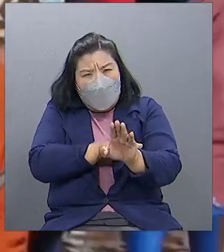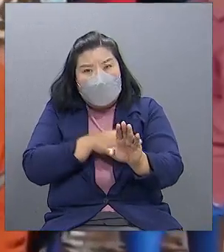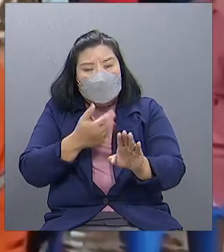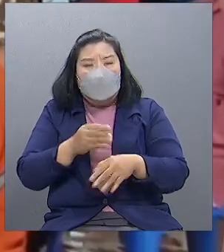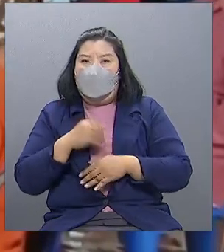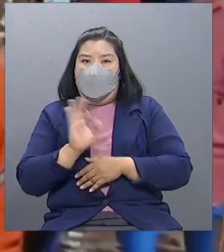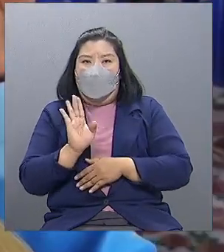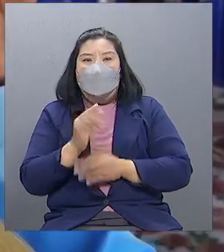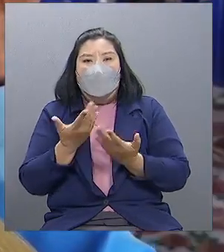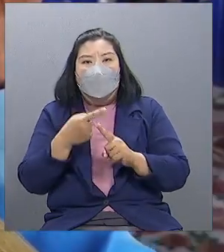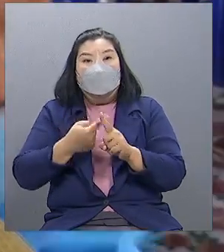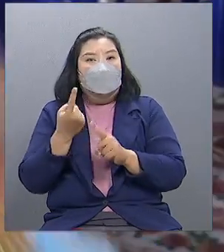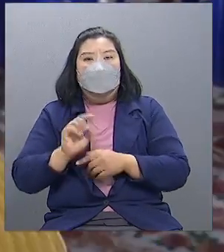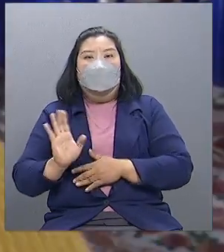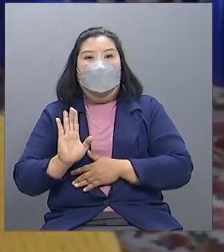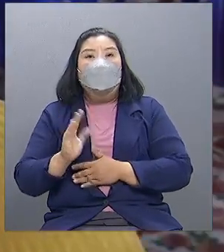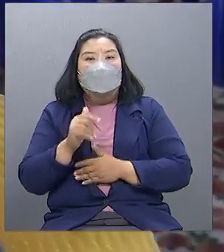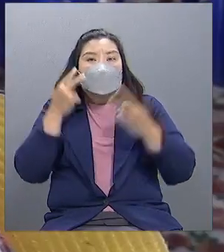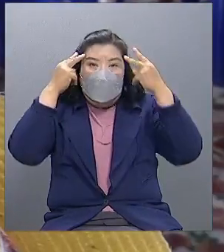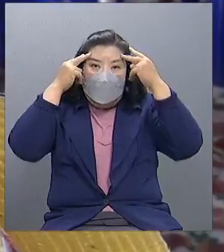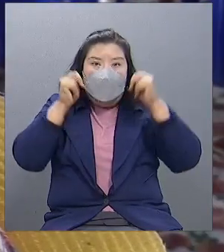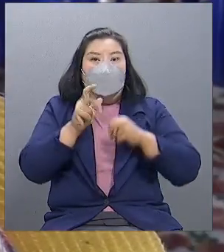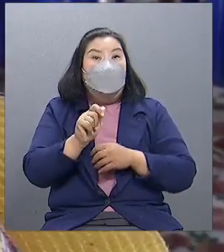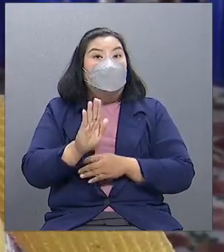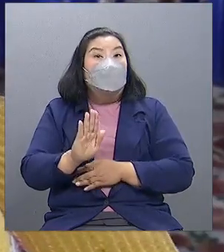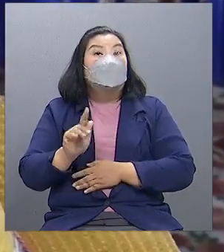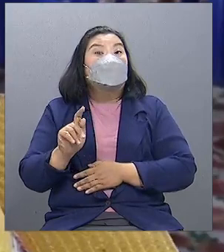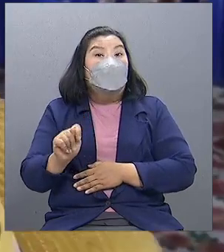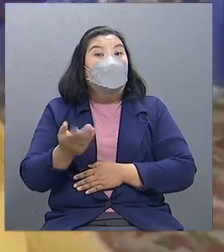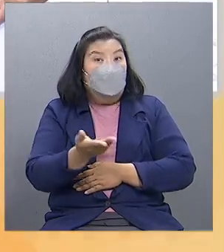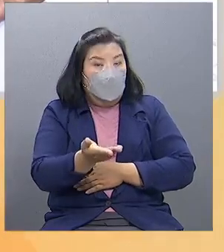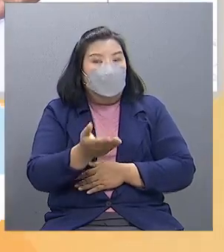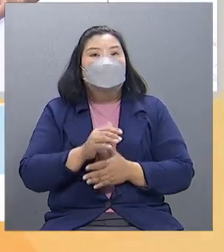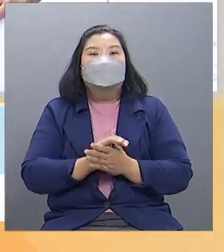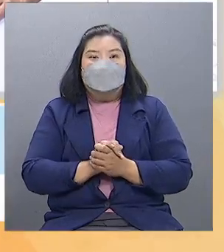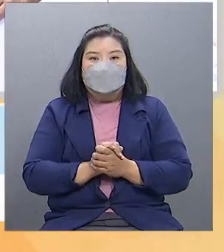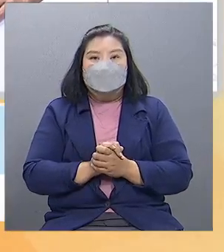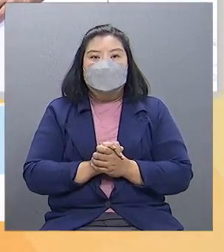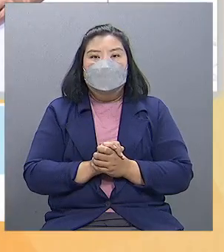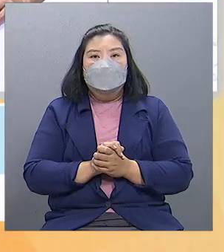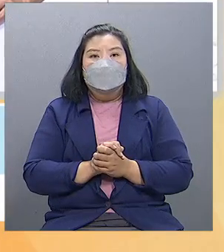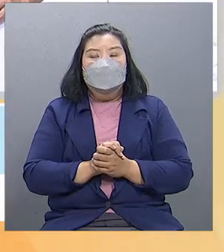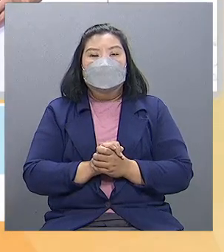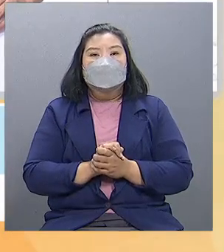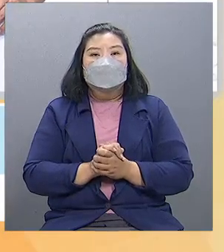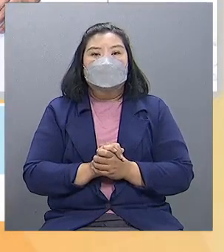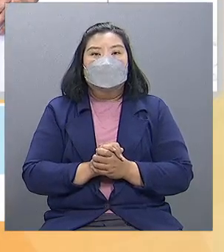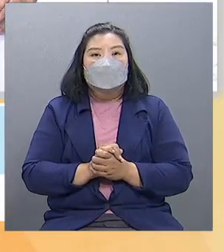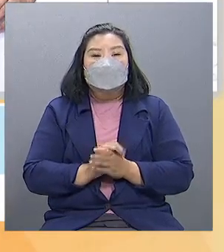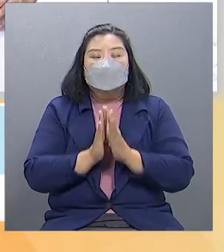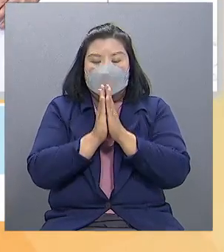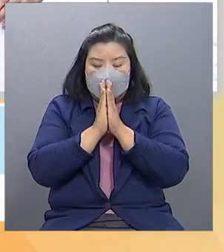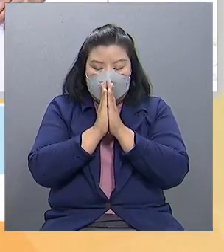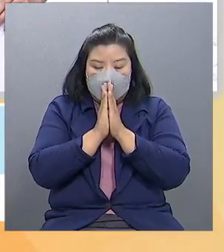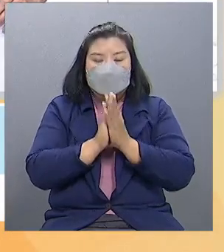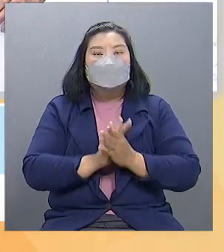ุดโกหนอยนายกอบะตอนหนองรชวัดนะคะนายกไรโส สวสดีค่ะสวดค่ะที่สุ